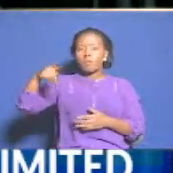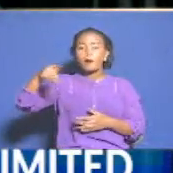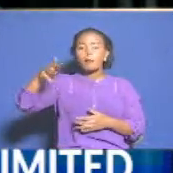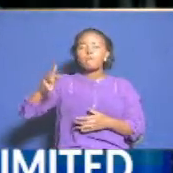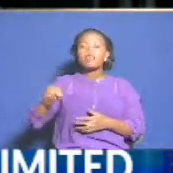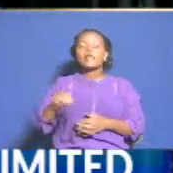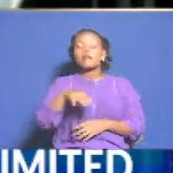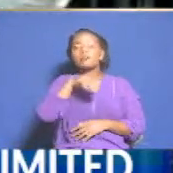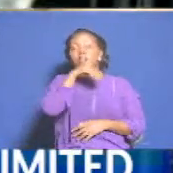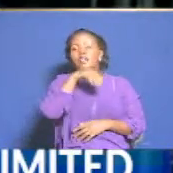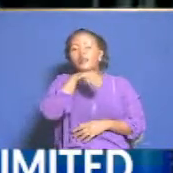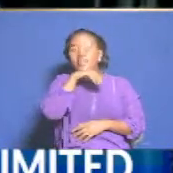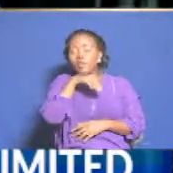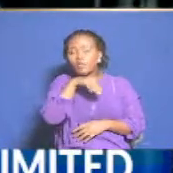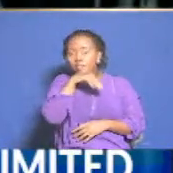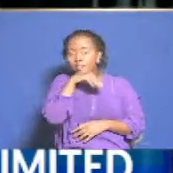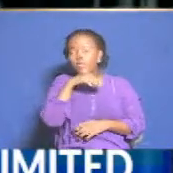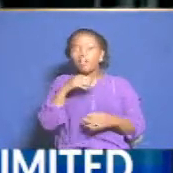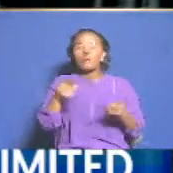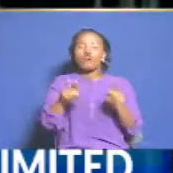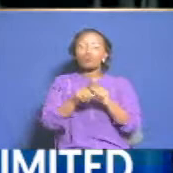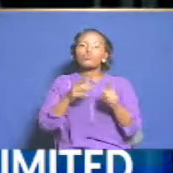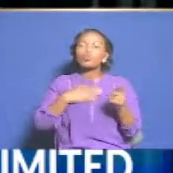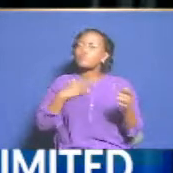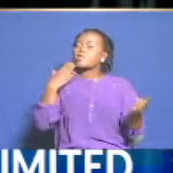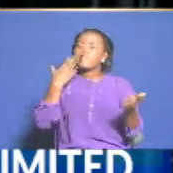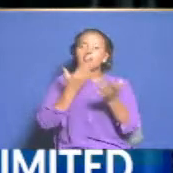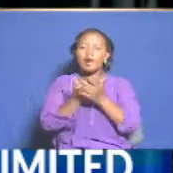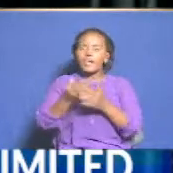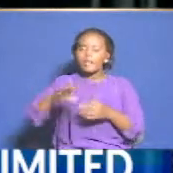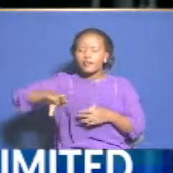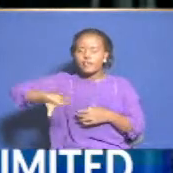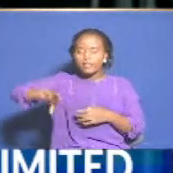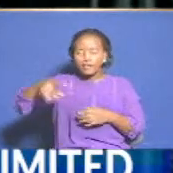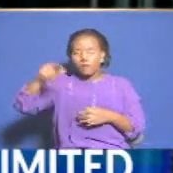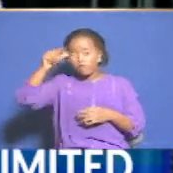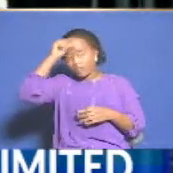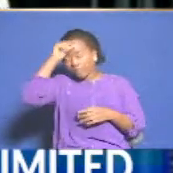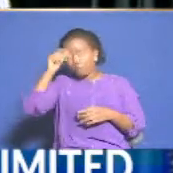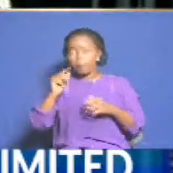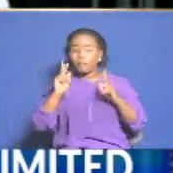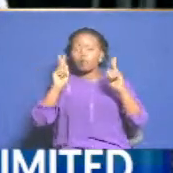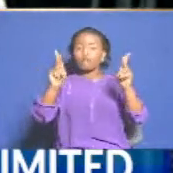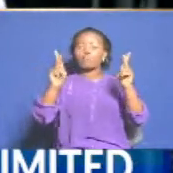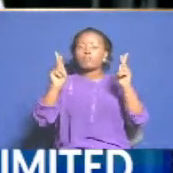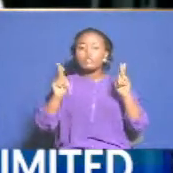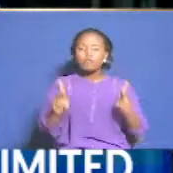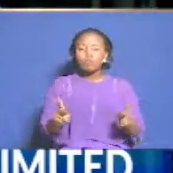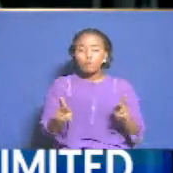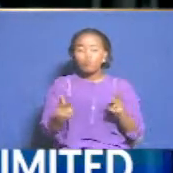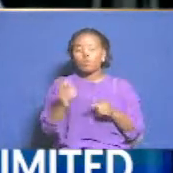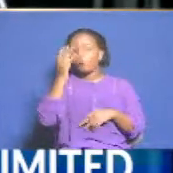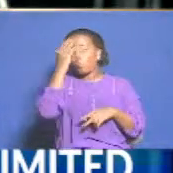Odinga. Nishukuru County Government ya Kisumu kwa